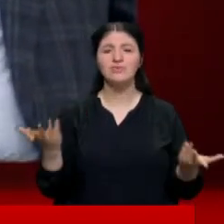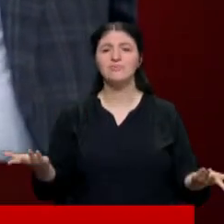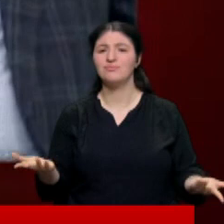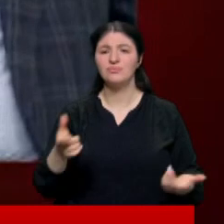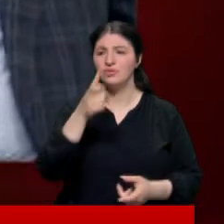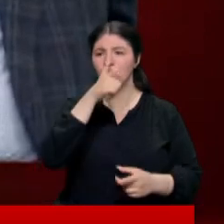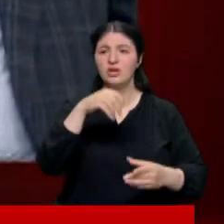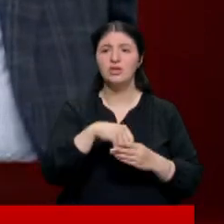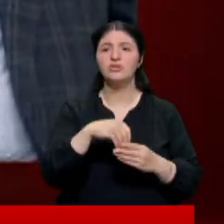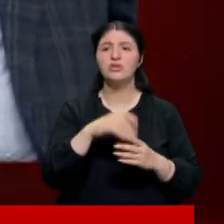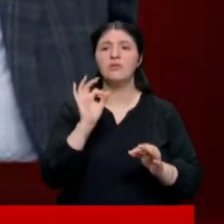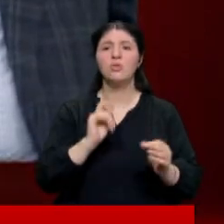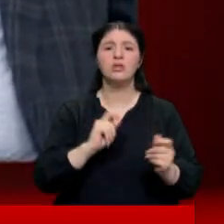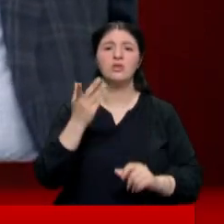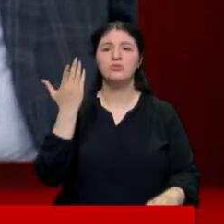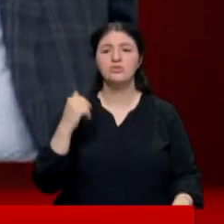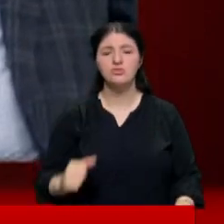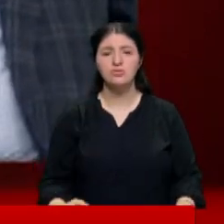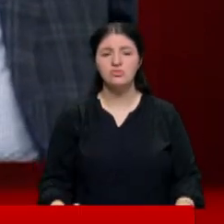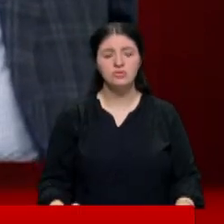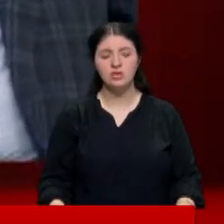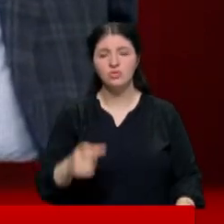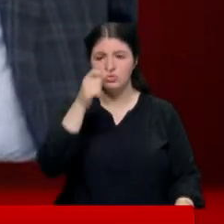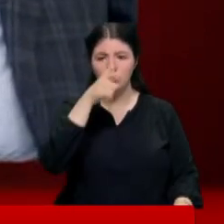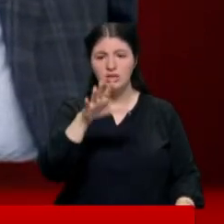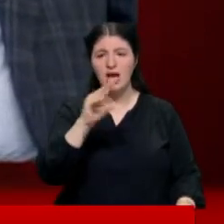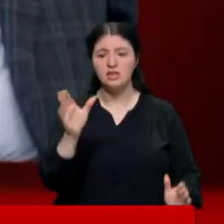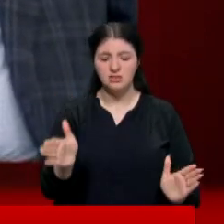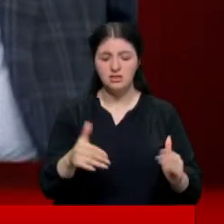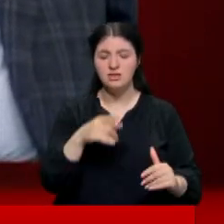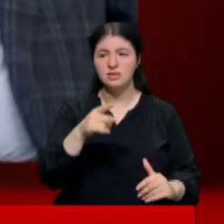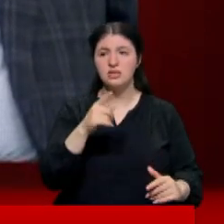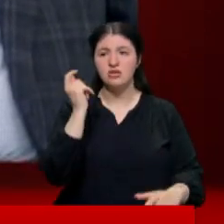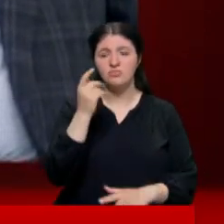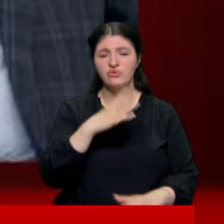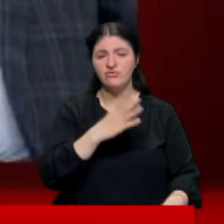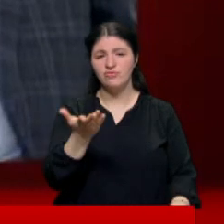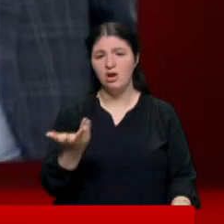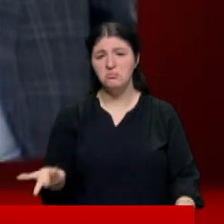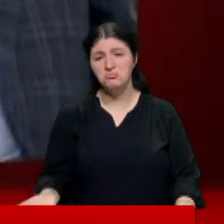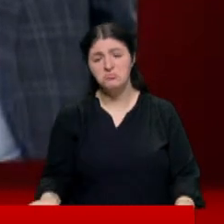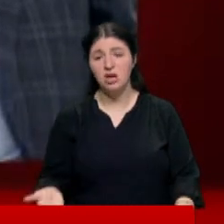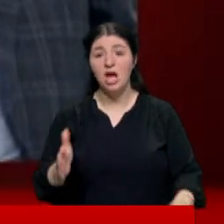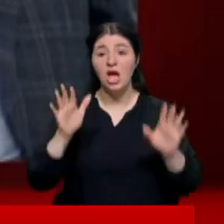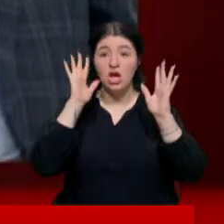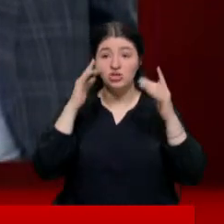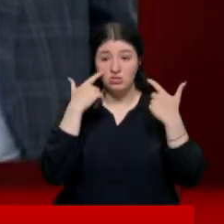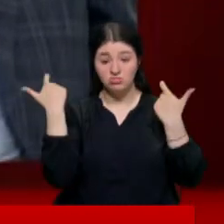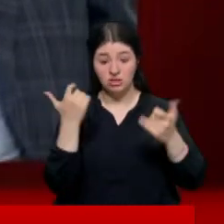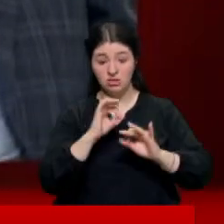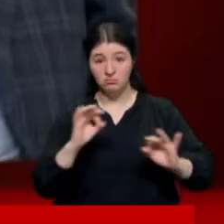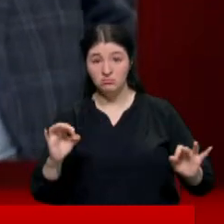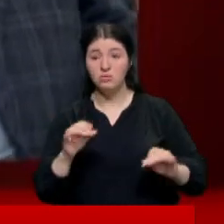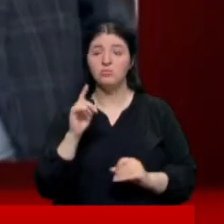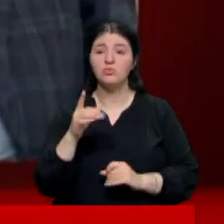Türkiye içinde devamlı kullanıyorsunuz Türkiye'de her sandıkta sizin de temsilcileriniz var eşeği sağlam kazığa